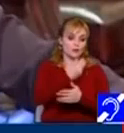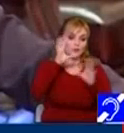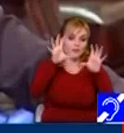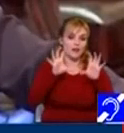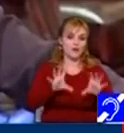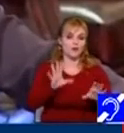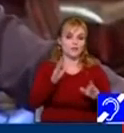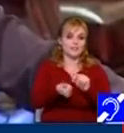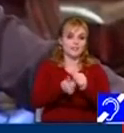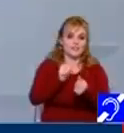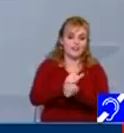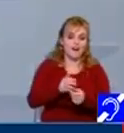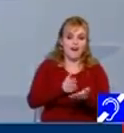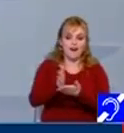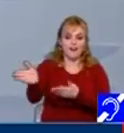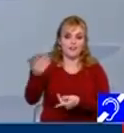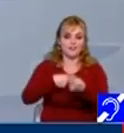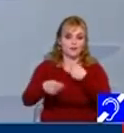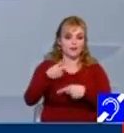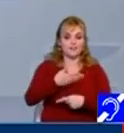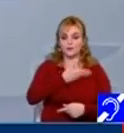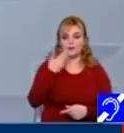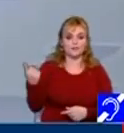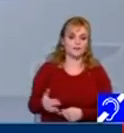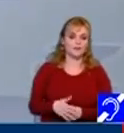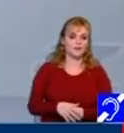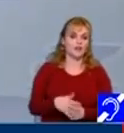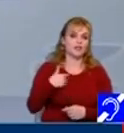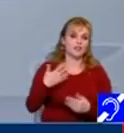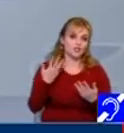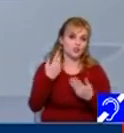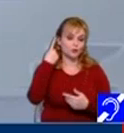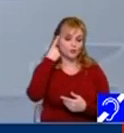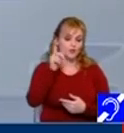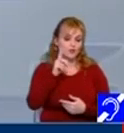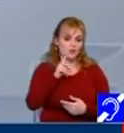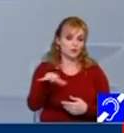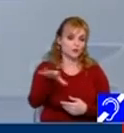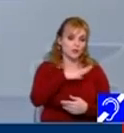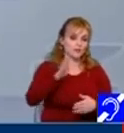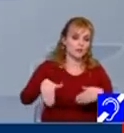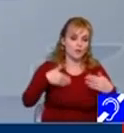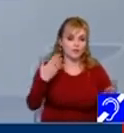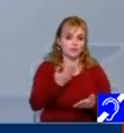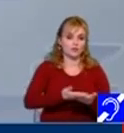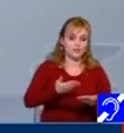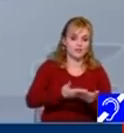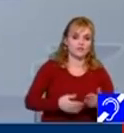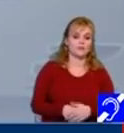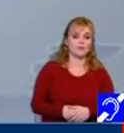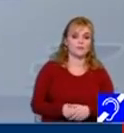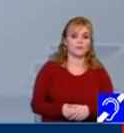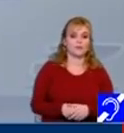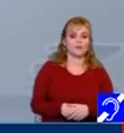modificat. Calea întoarsă nu există. Eu consider că majoritatea recomandărilor și dorit toate recomandările Comisiei